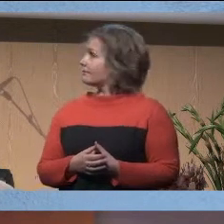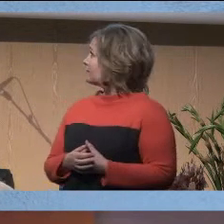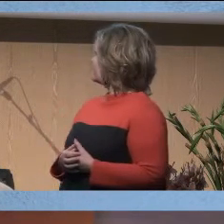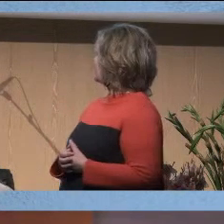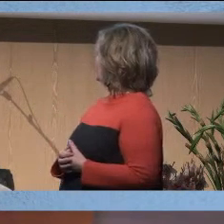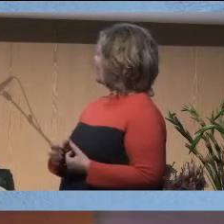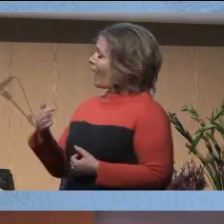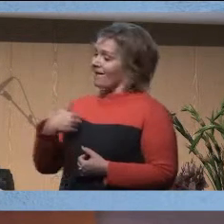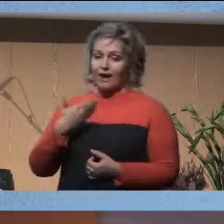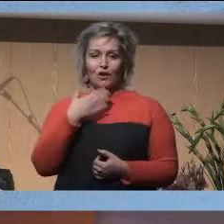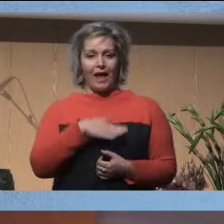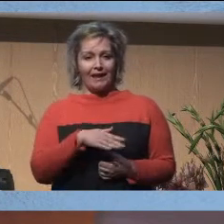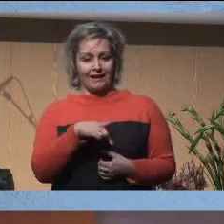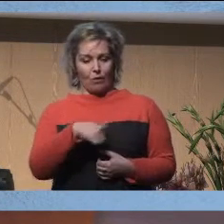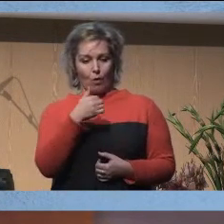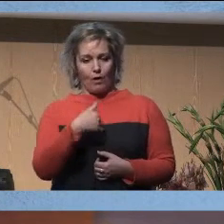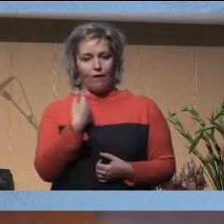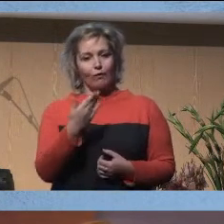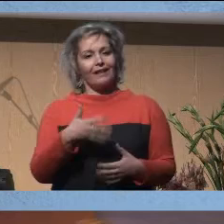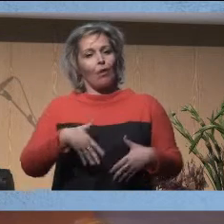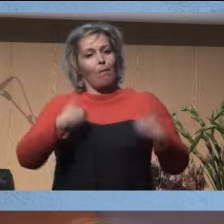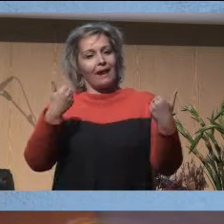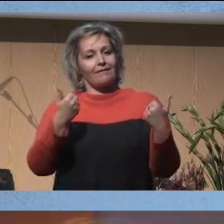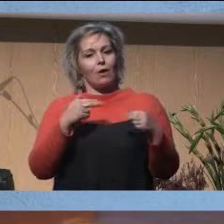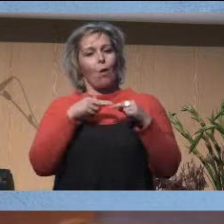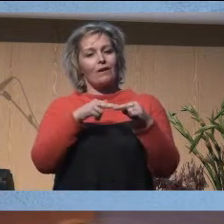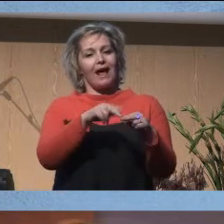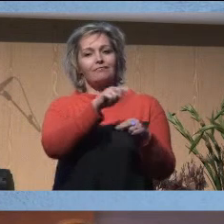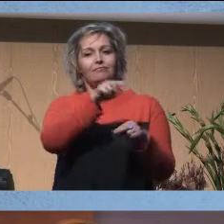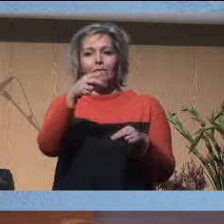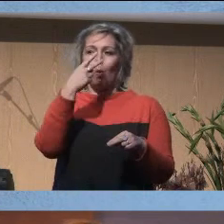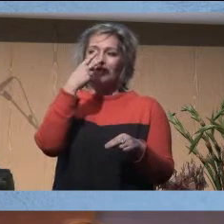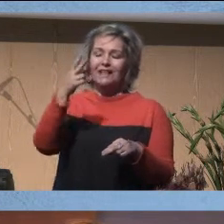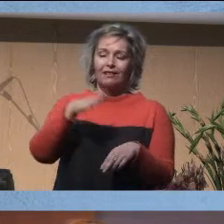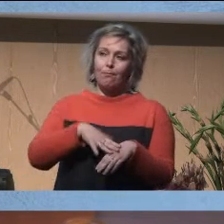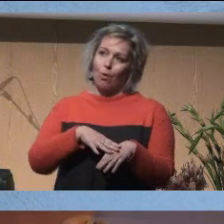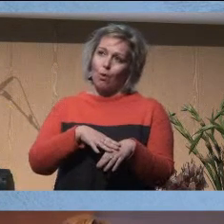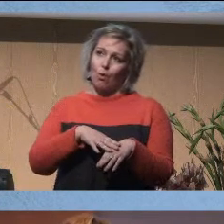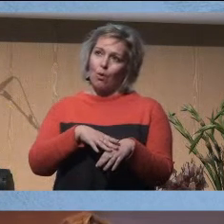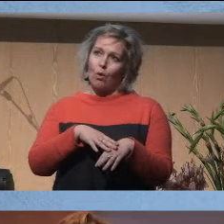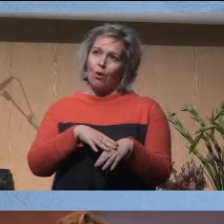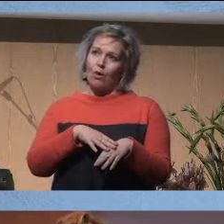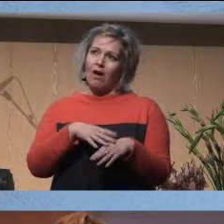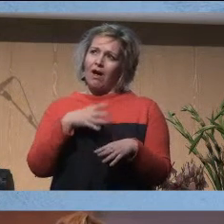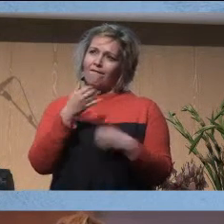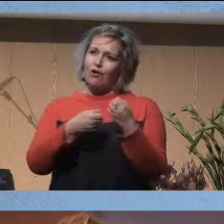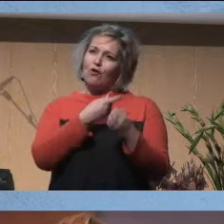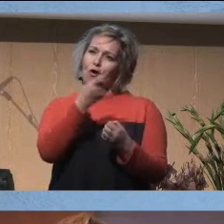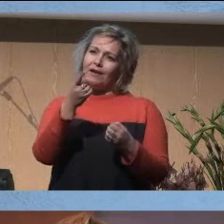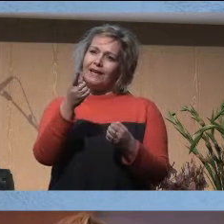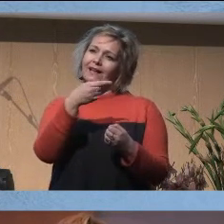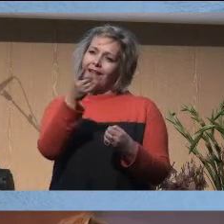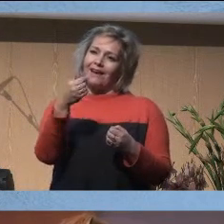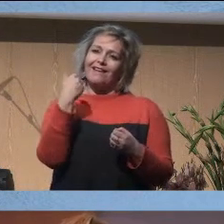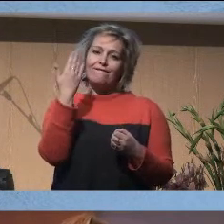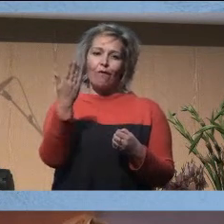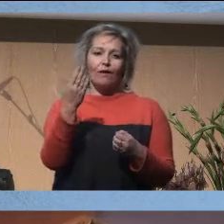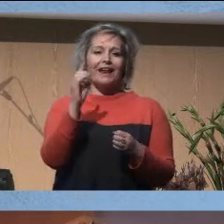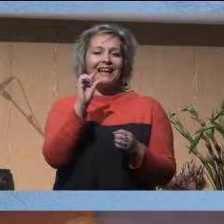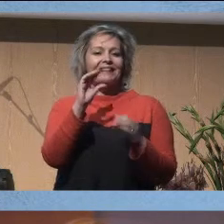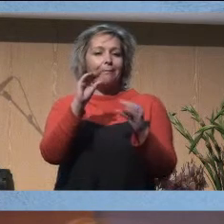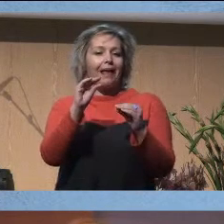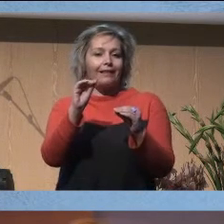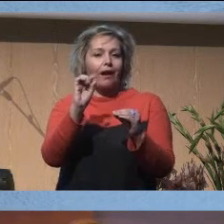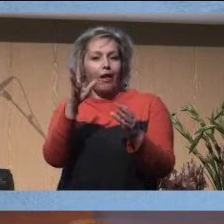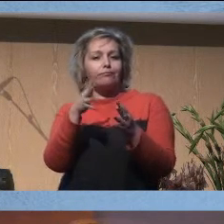Så har jeg vært så heldig dette året at jeg har fått en opplevelse og reist rundt og sett på hva gjør de der hvor de får det litt bedre